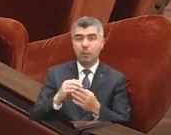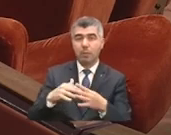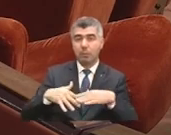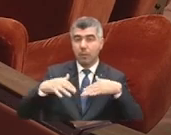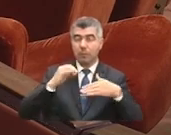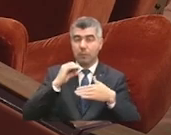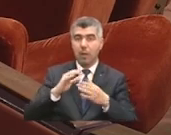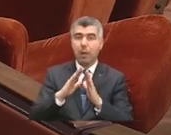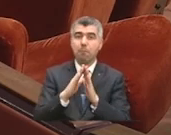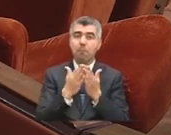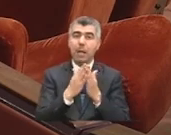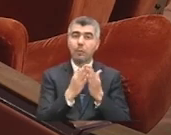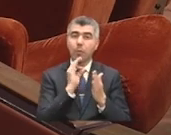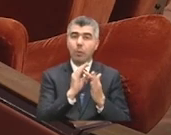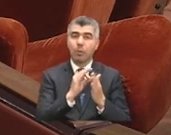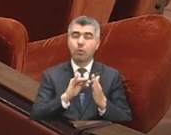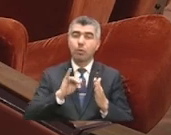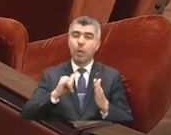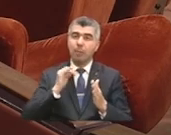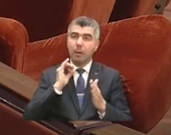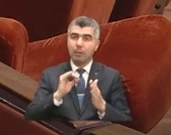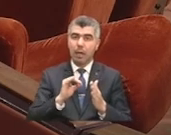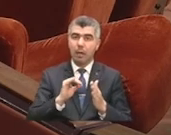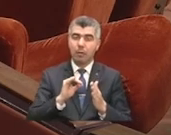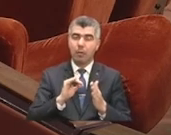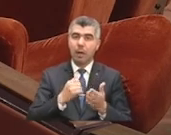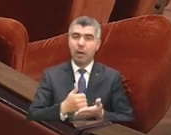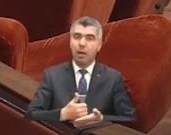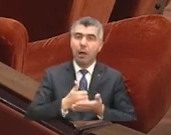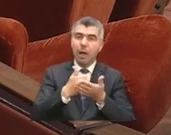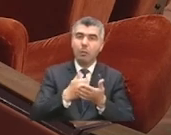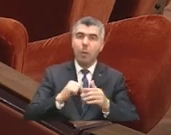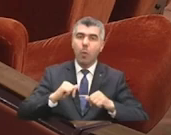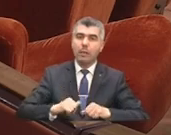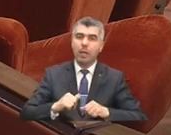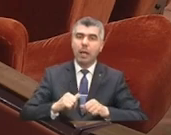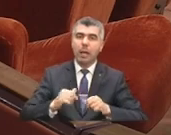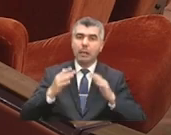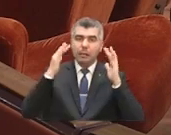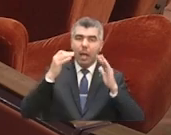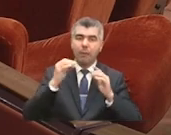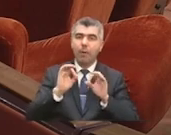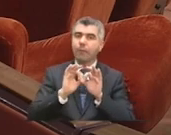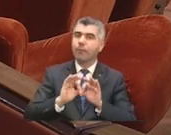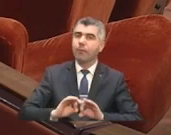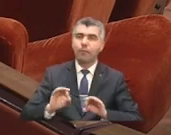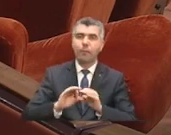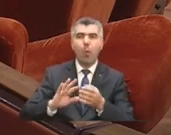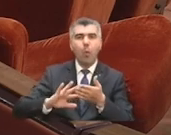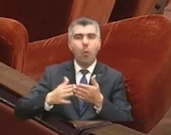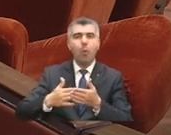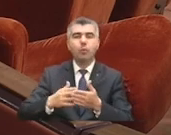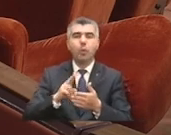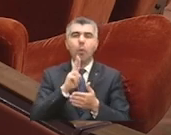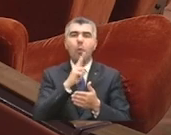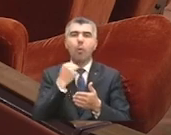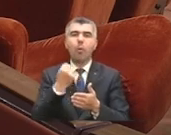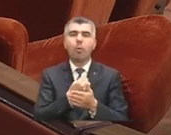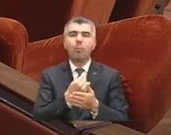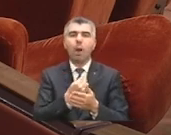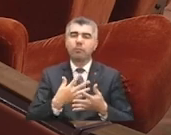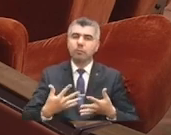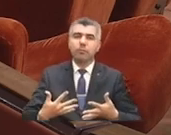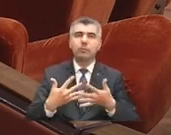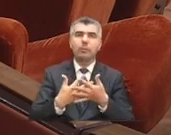الجواز اللي كنتكلموا عليه ماشي فقط الخدمات اللي كتوجهها وزاره الشباب والثقافه والتواصل بل جميع القطاعات داكور. داكشي علاش درنا واحد التجربه